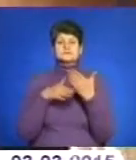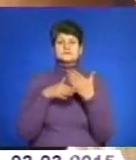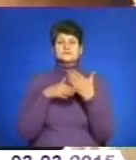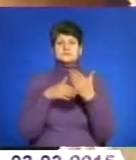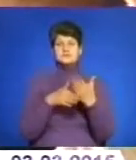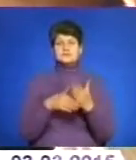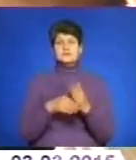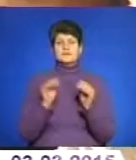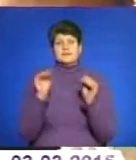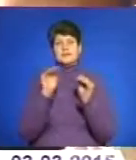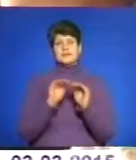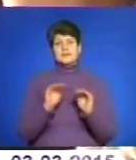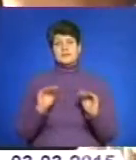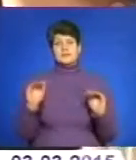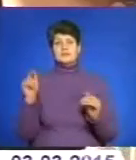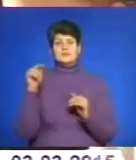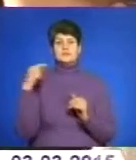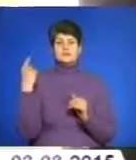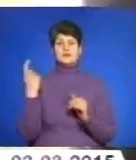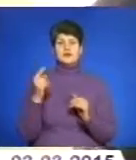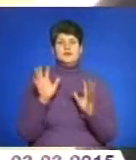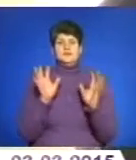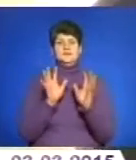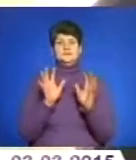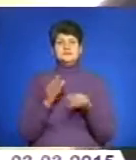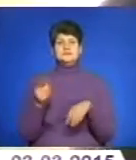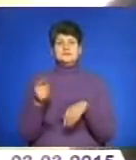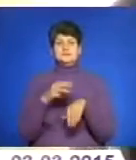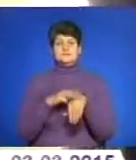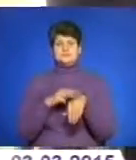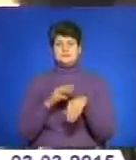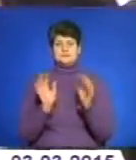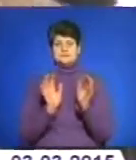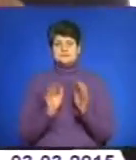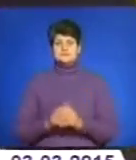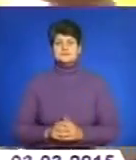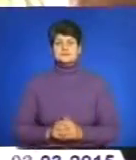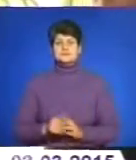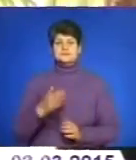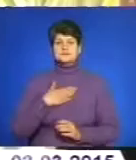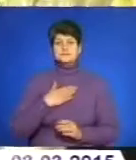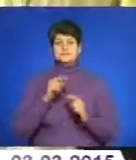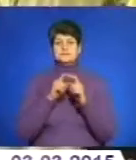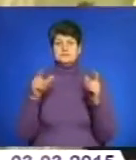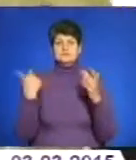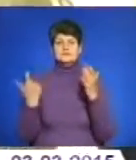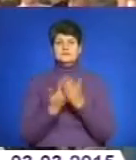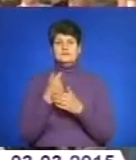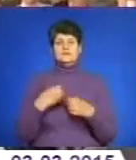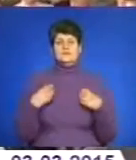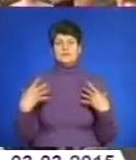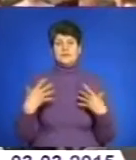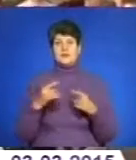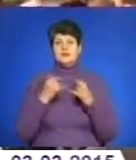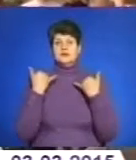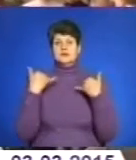найменшим мешканцям Луганщини, якими віднедавна опікуються тернопільські міліціонери. Сьогодні в нашій школі знову свято. Несподівано